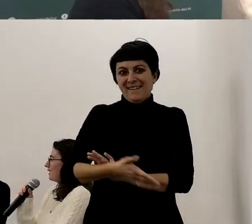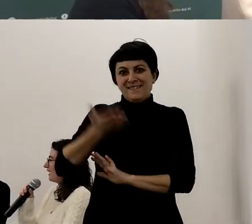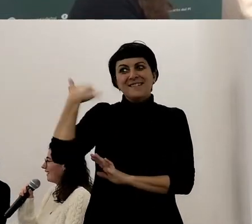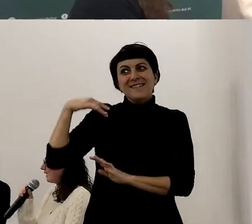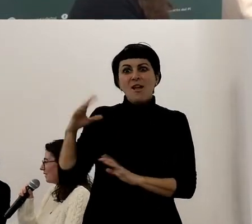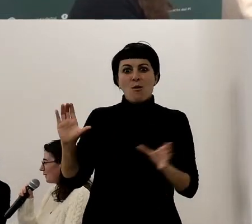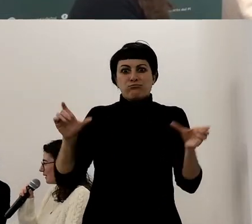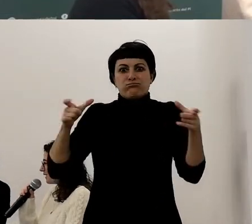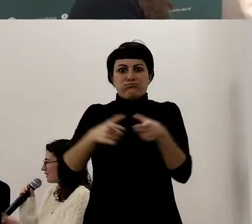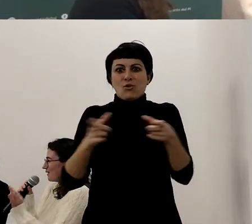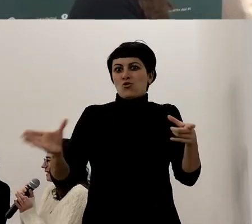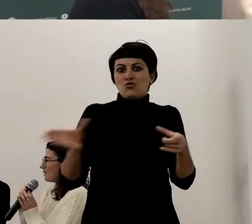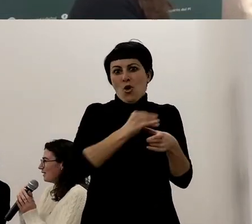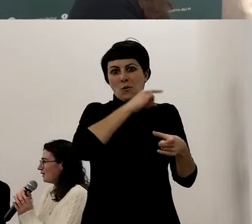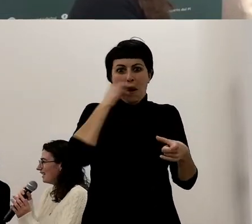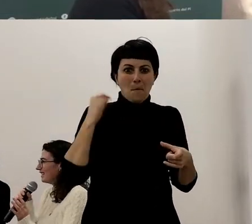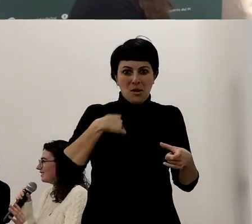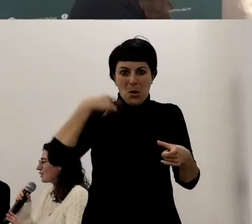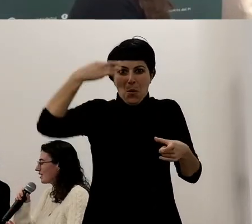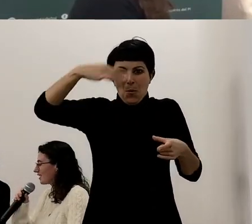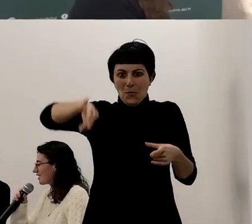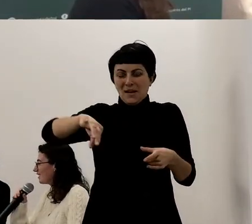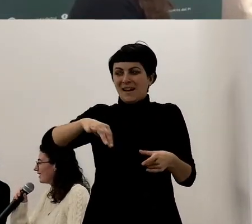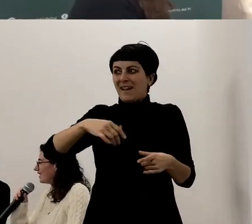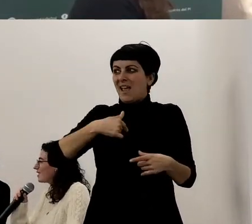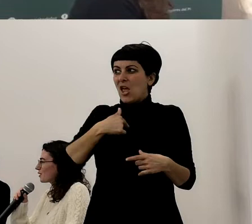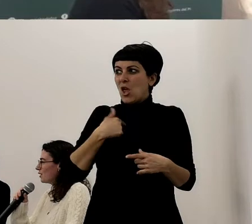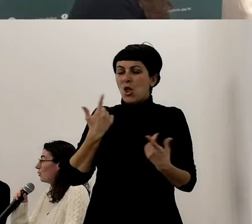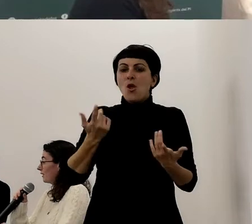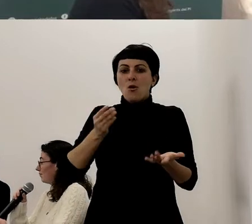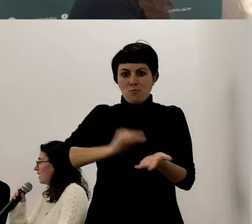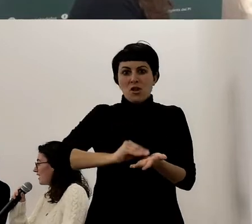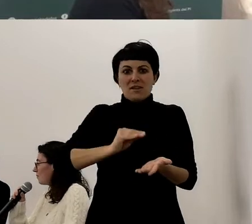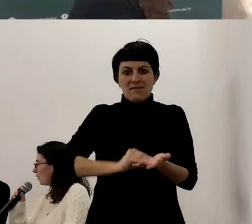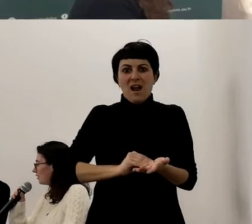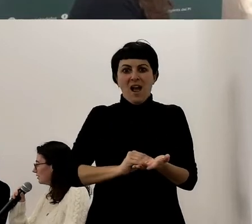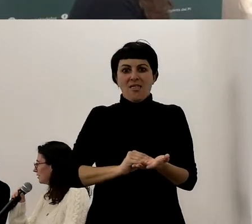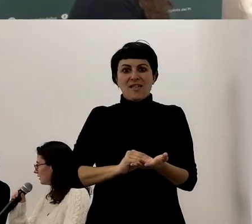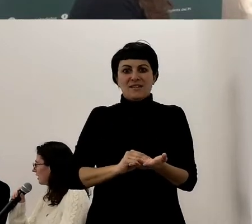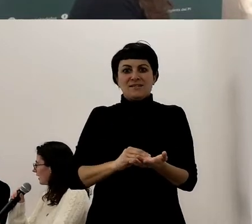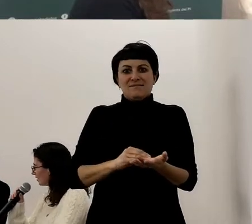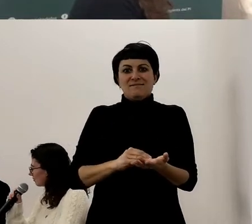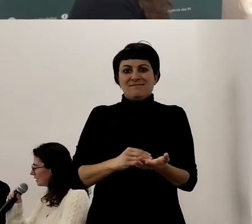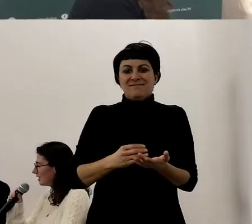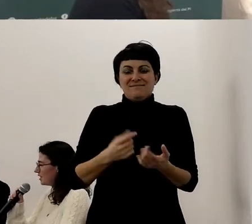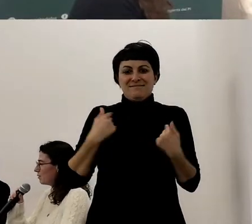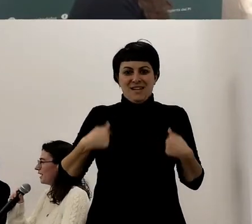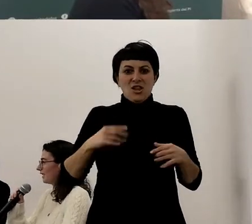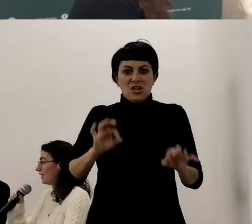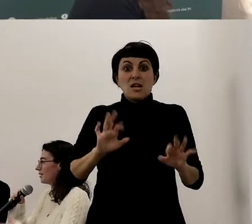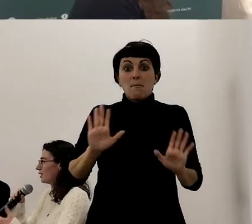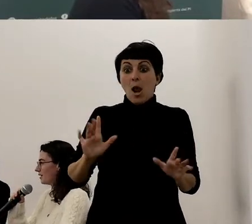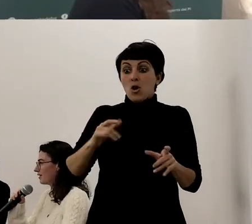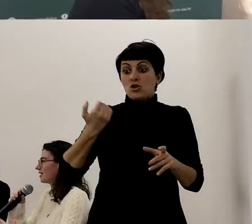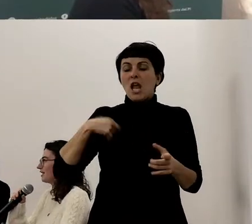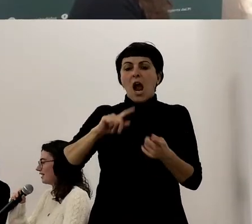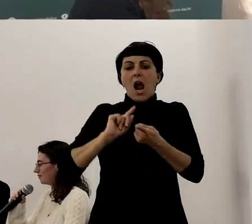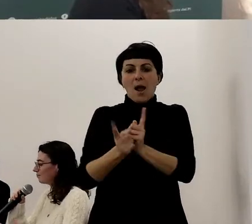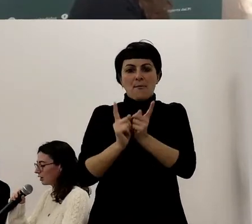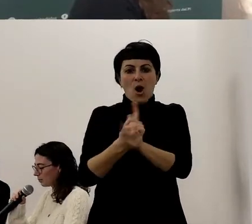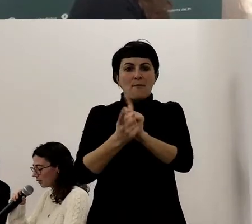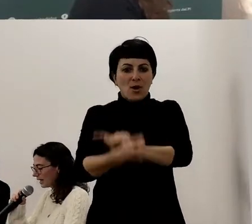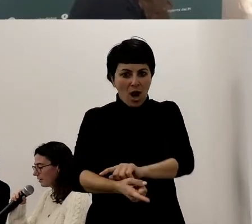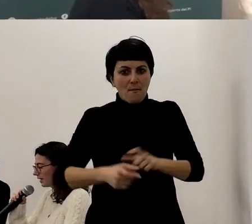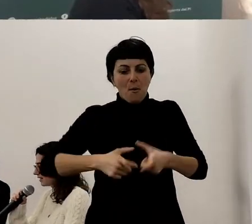clar, primer any de cap de colla, jo vaig fer titoneta i dic, ostres, això és nou. És bo que ja llegiu una mica, ja vaig veure més i vaig dir,